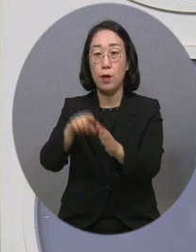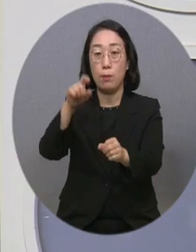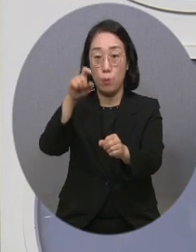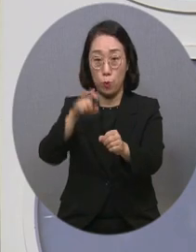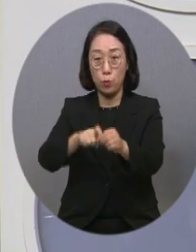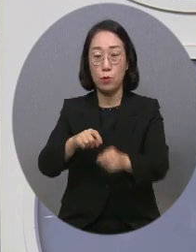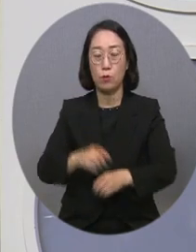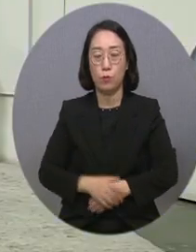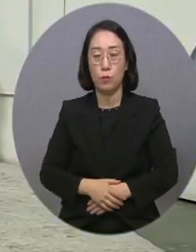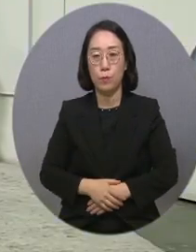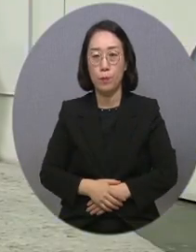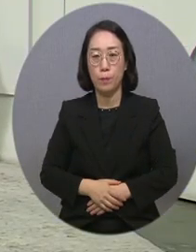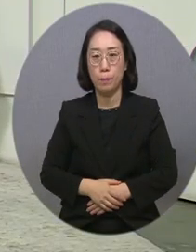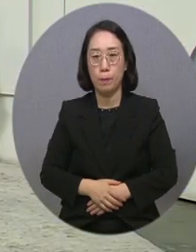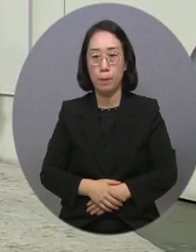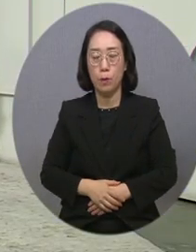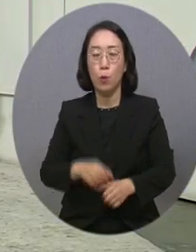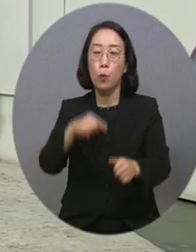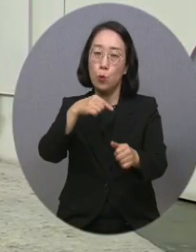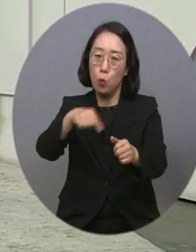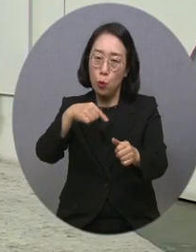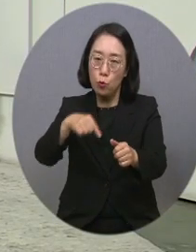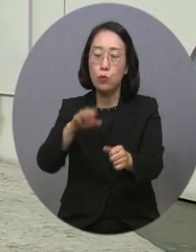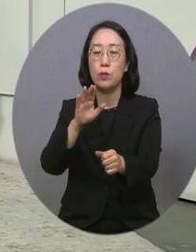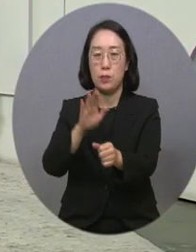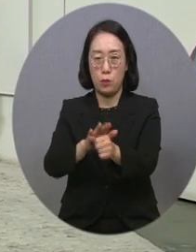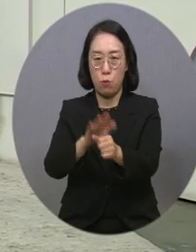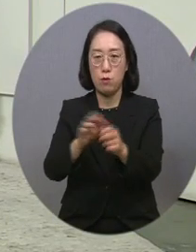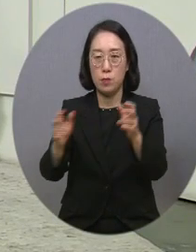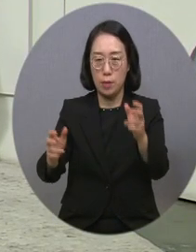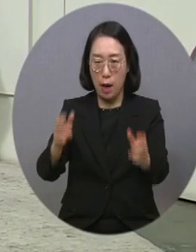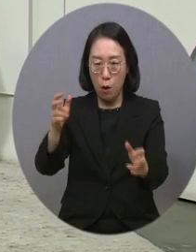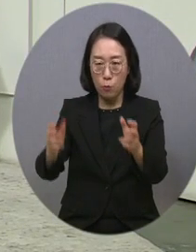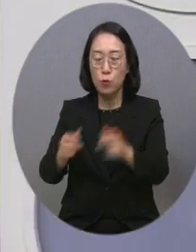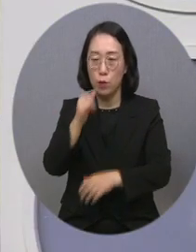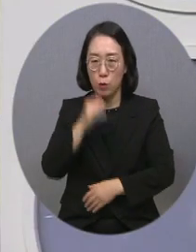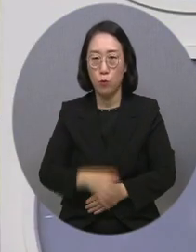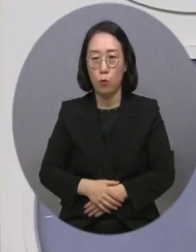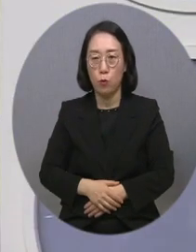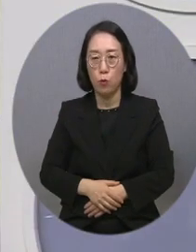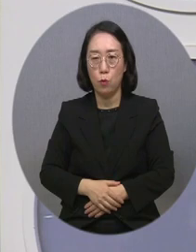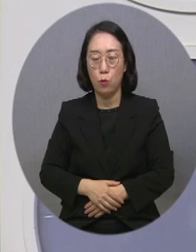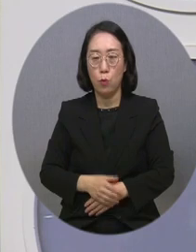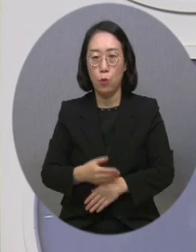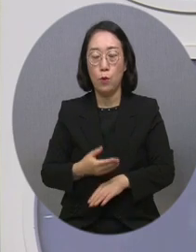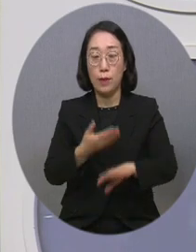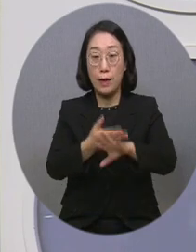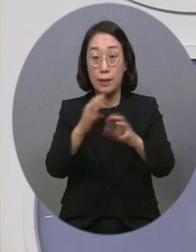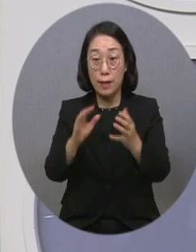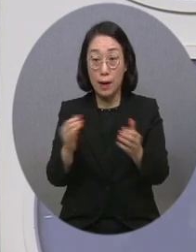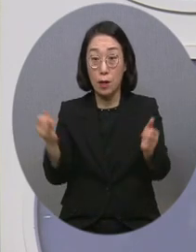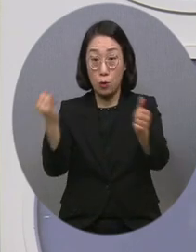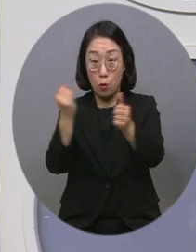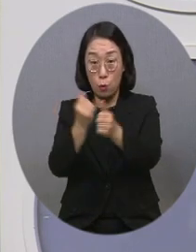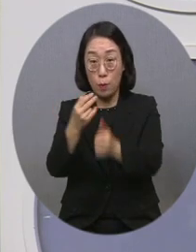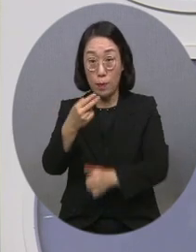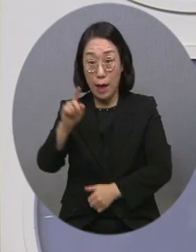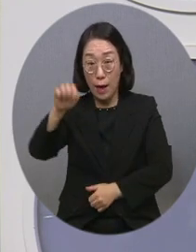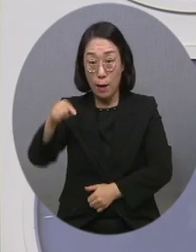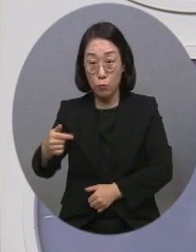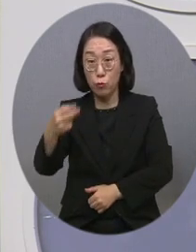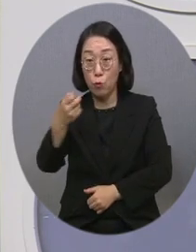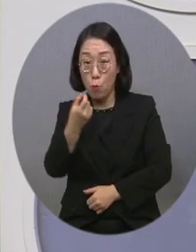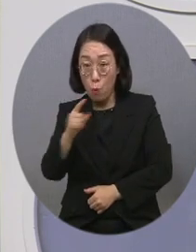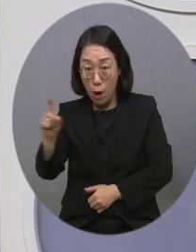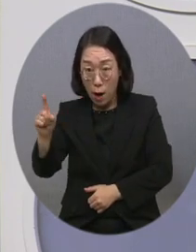그다음에 뭐 교육 지원 사업도 이렇게 해주고 그다음에 뭐 다문화 지원 사업도 저희들이 해주고